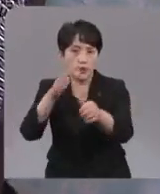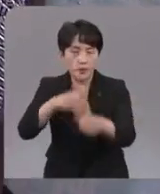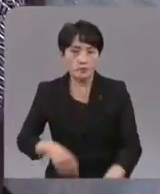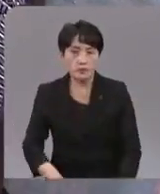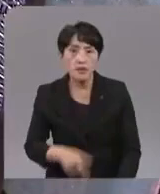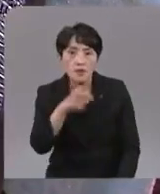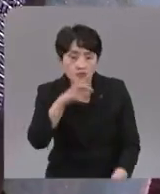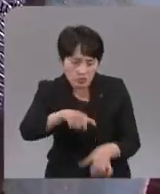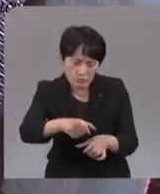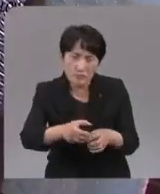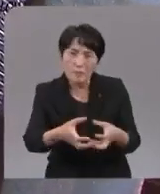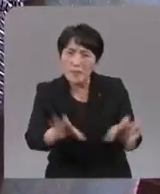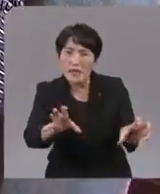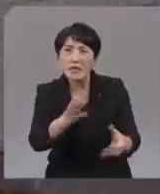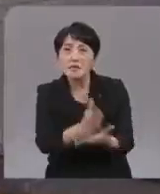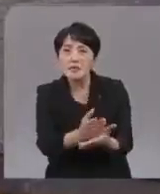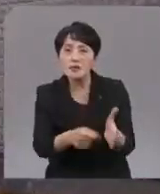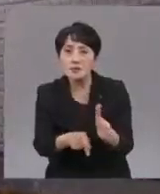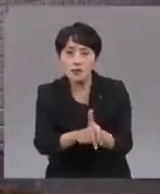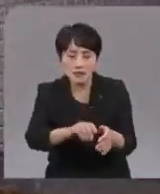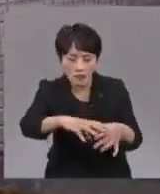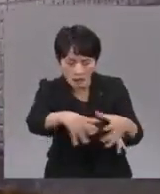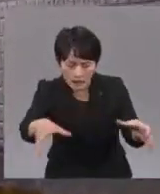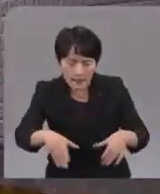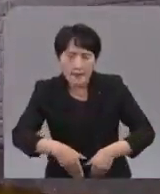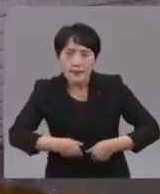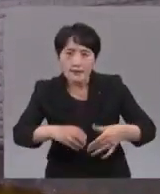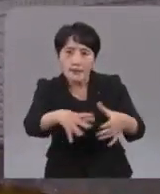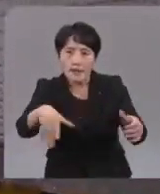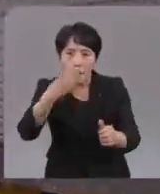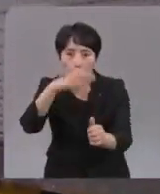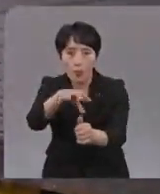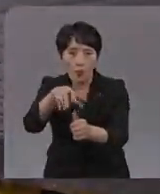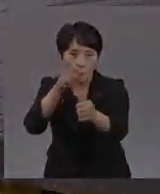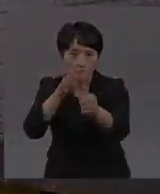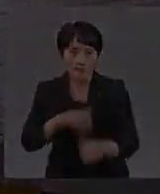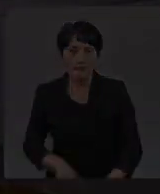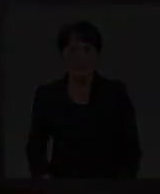juga diperkirakan akan berlangsung hingga akhir pekan ini